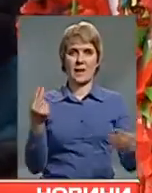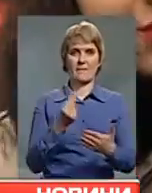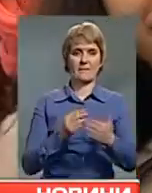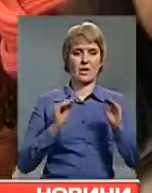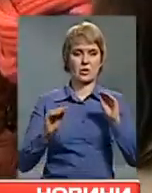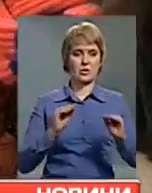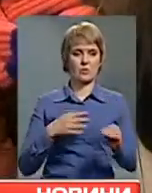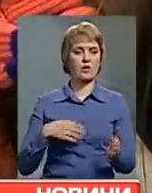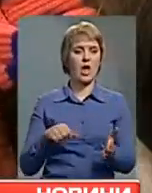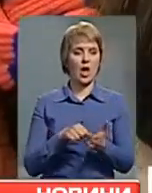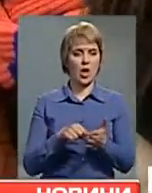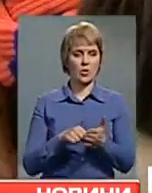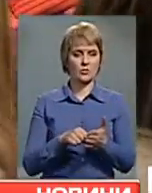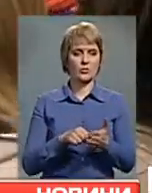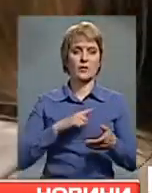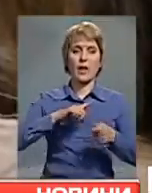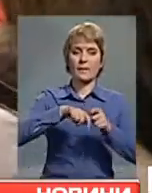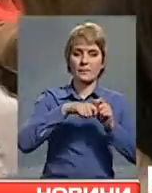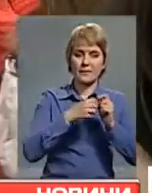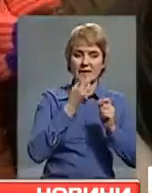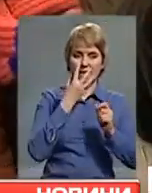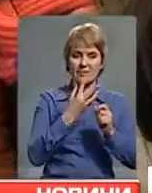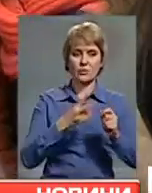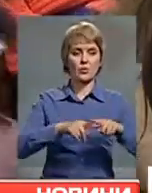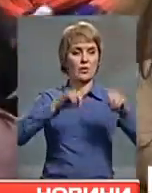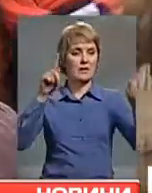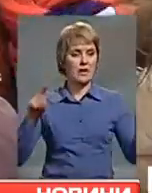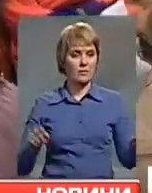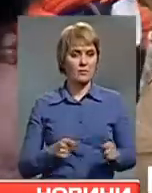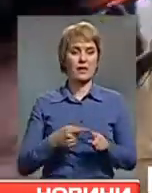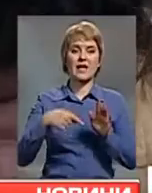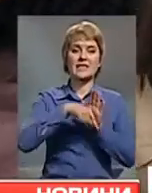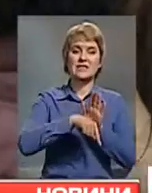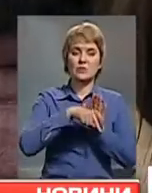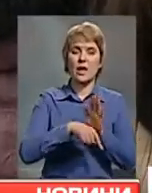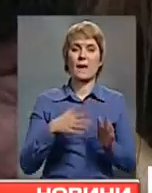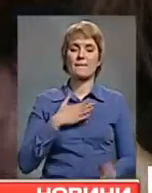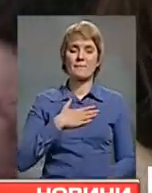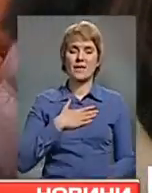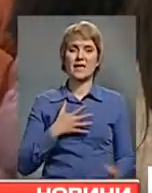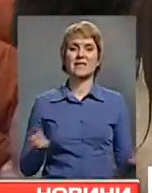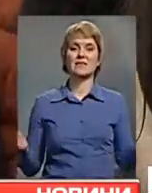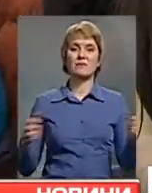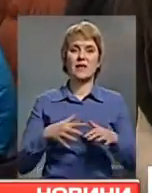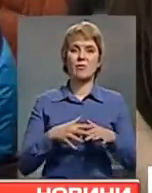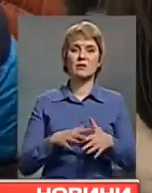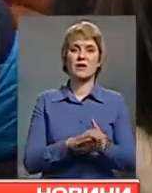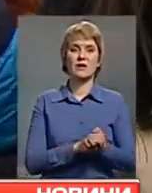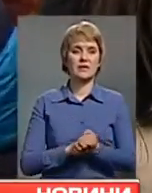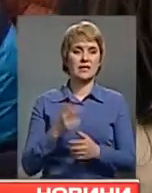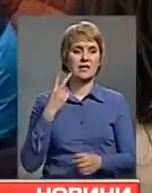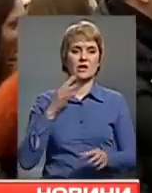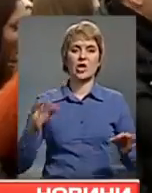Візьму участь в акції. Я наклею квіточку на величезний мак, який буде символізувати те, що ми збираємося воєдино завжди і нічого